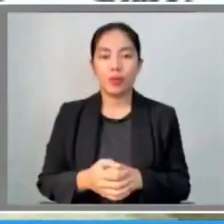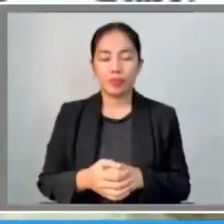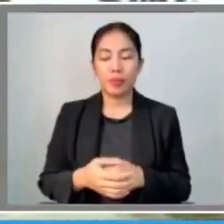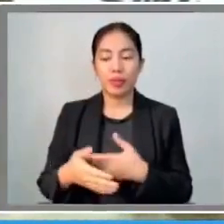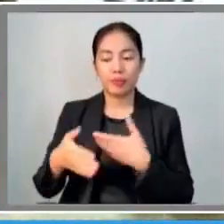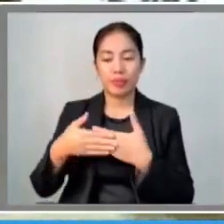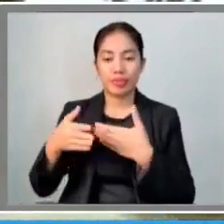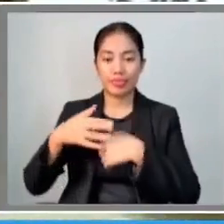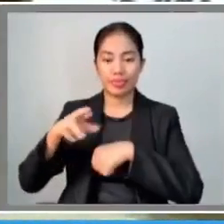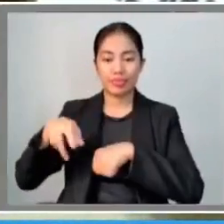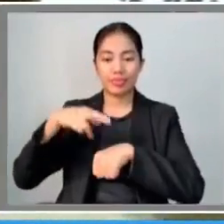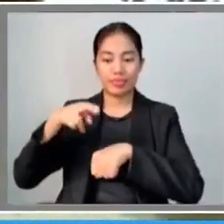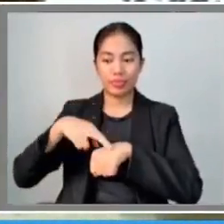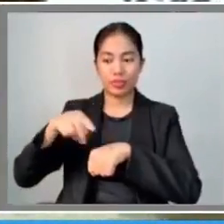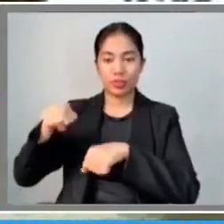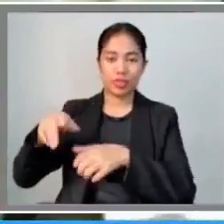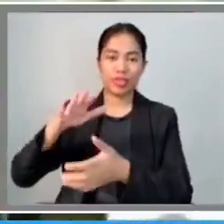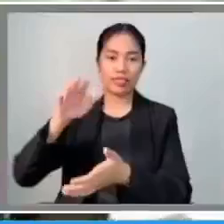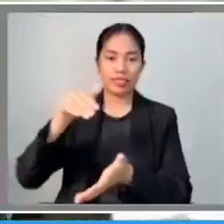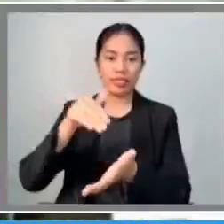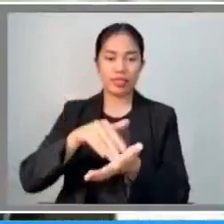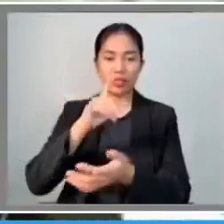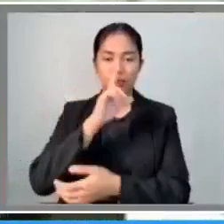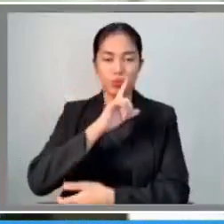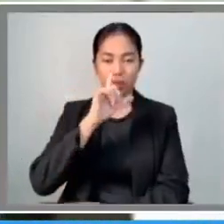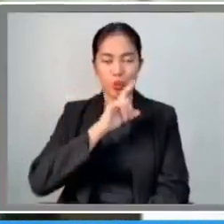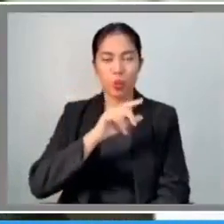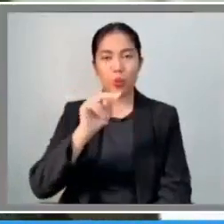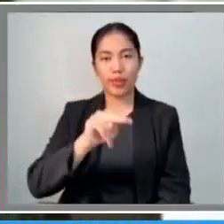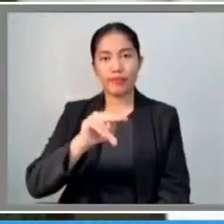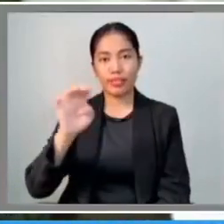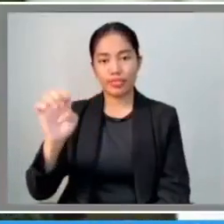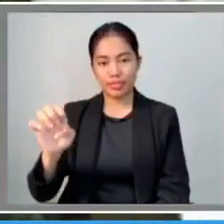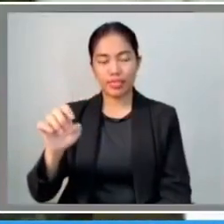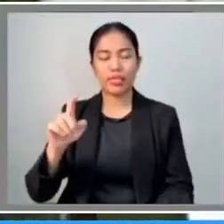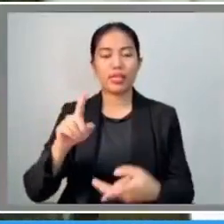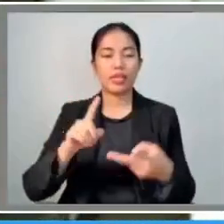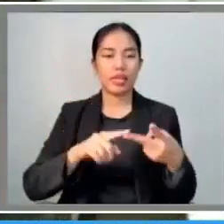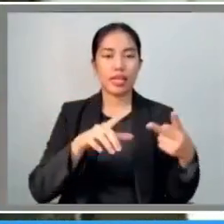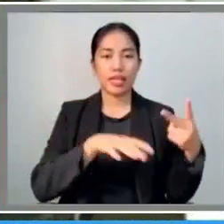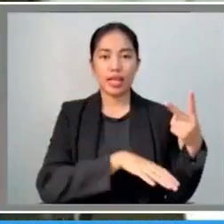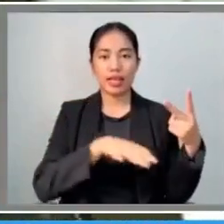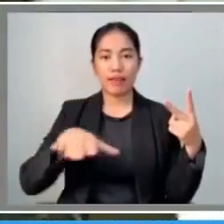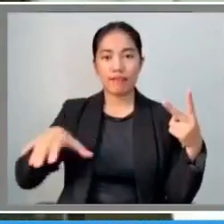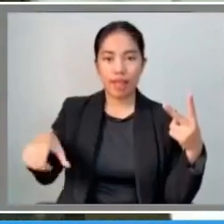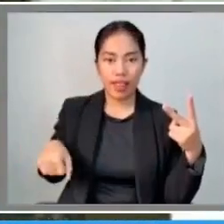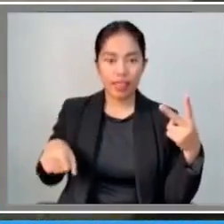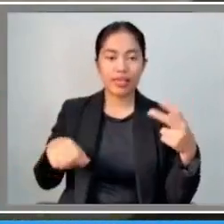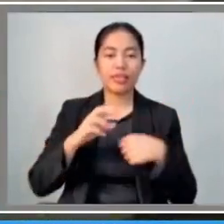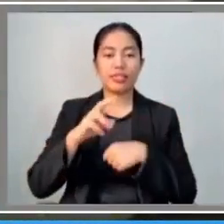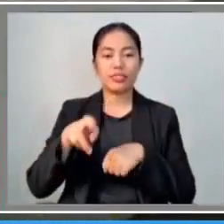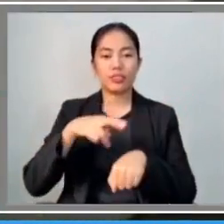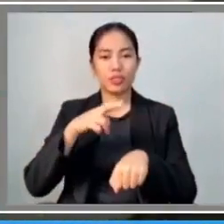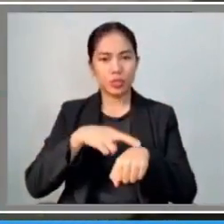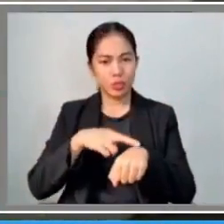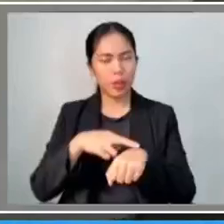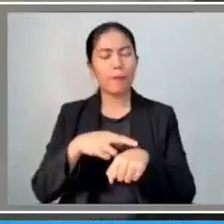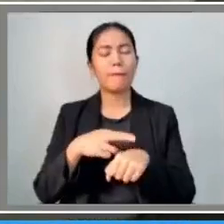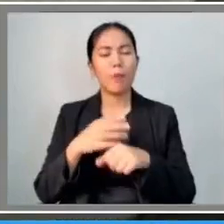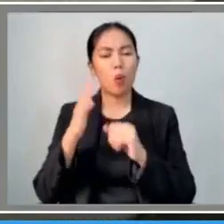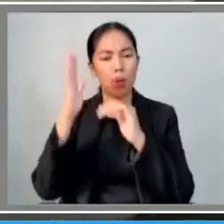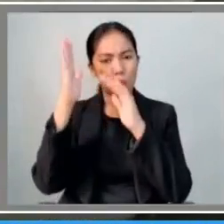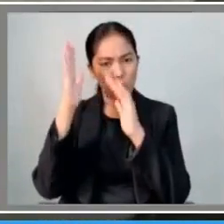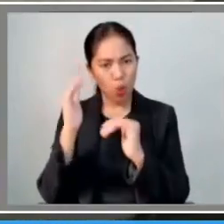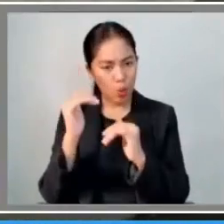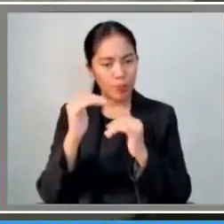Central Luzon, particular sa Nueva Ecija at Cagayan Valley Region, asahan naman daw na posibleng bumaba pa itong presyo ng bigas mula nga